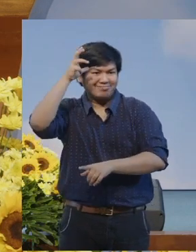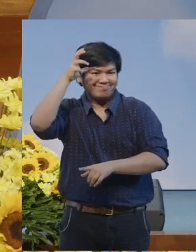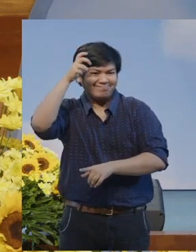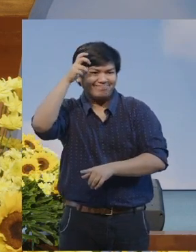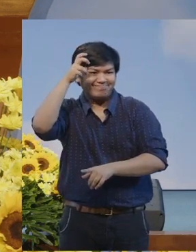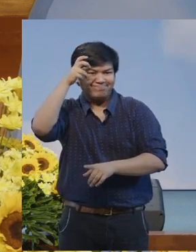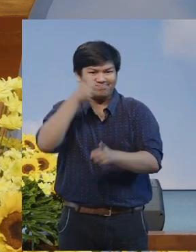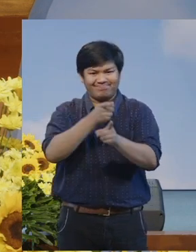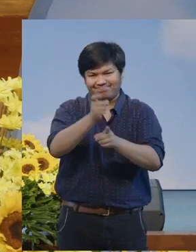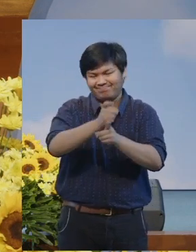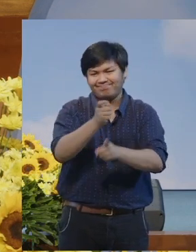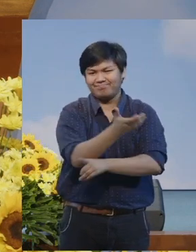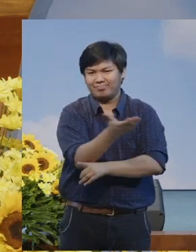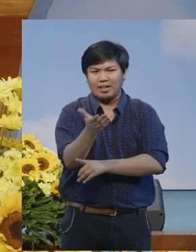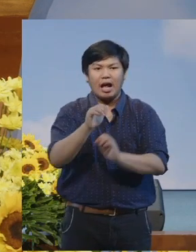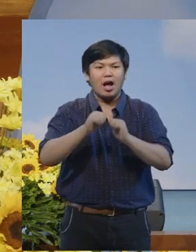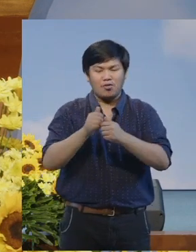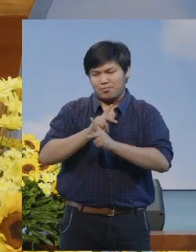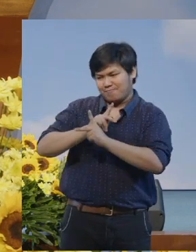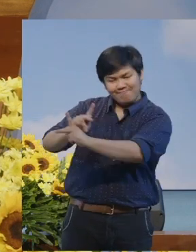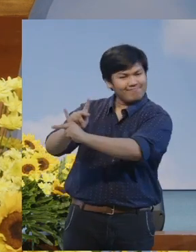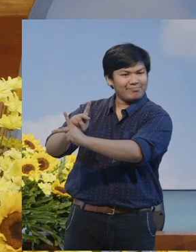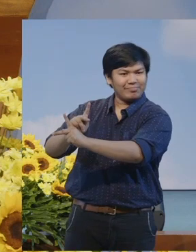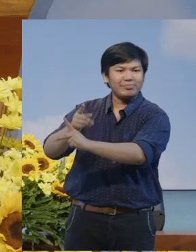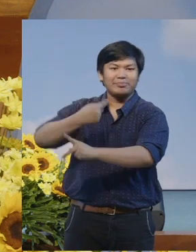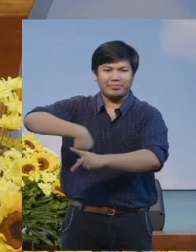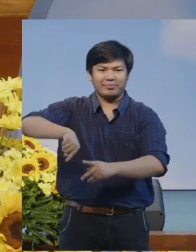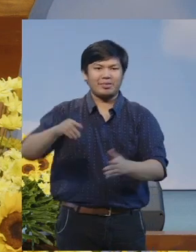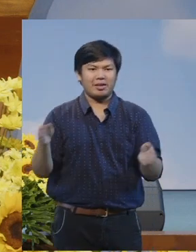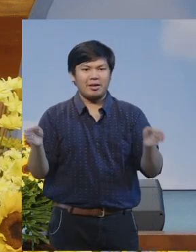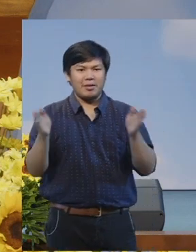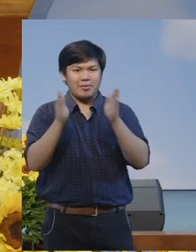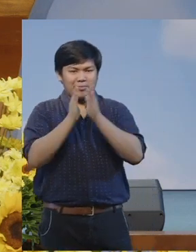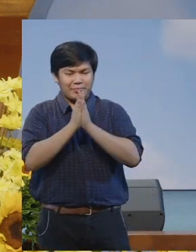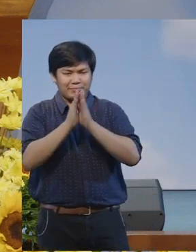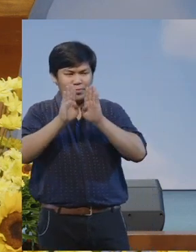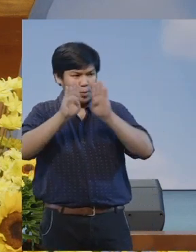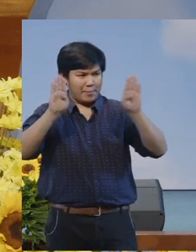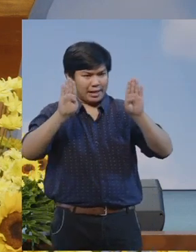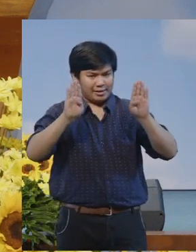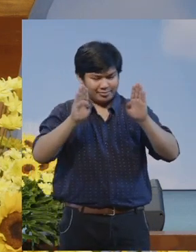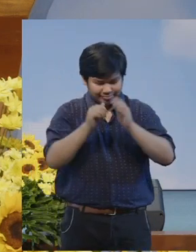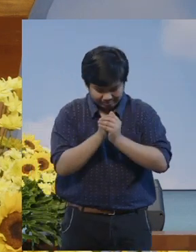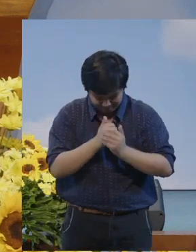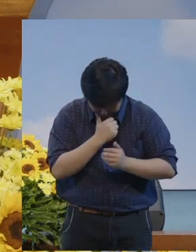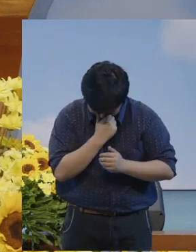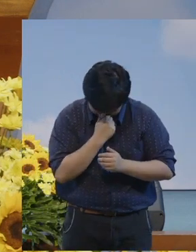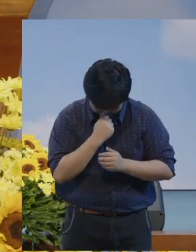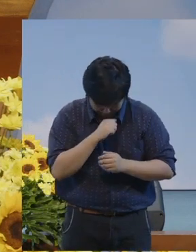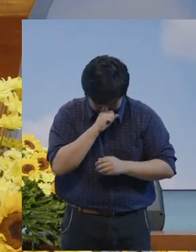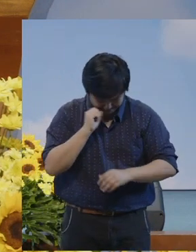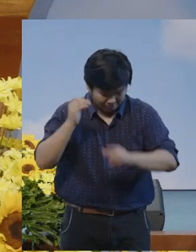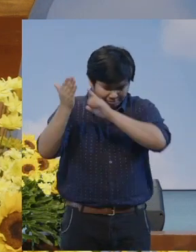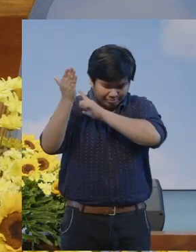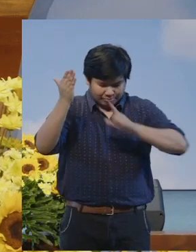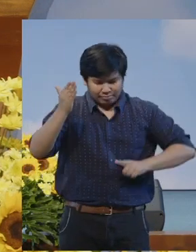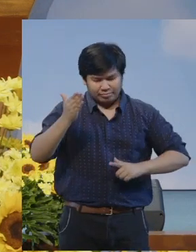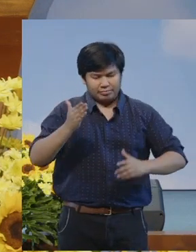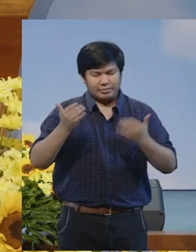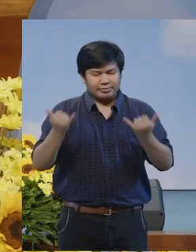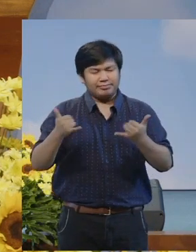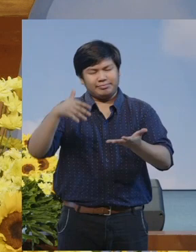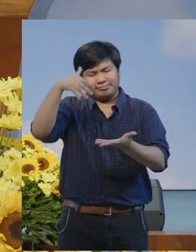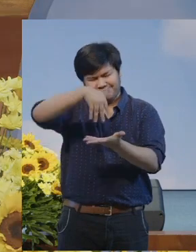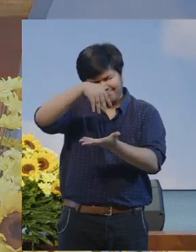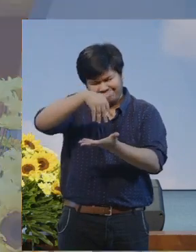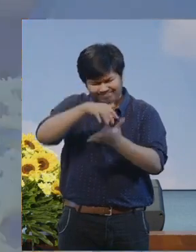Pag-aaralan po natin yan ngayong hapong ito. Tayo po ay manalangin. Panginoon, sa aming pag-aaral sa hapong ito, ang paksa